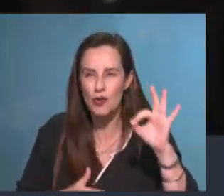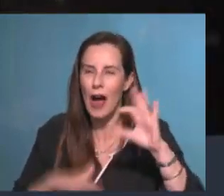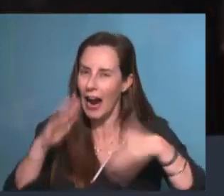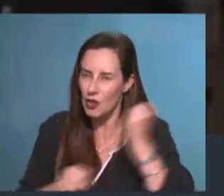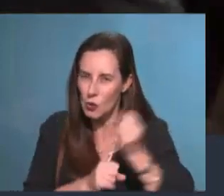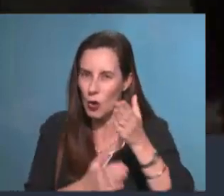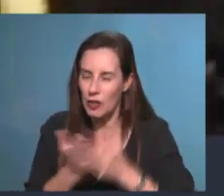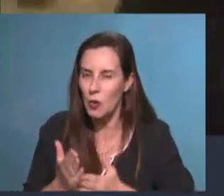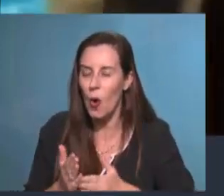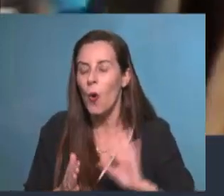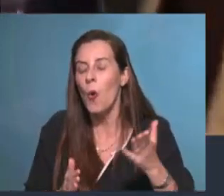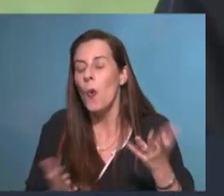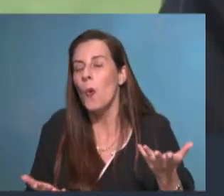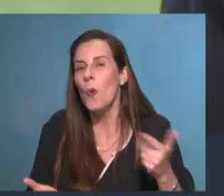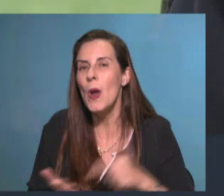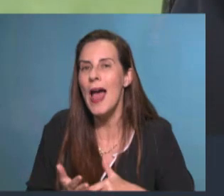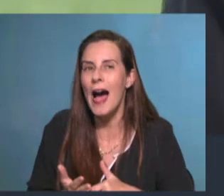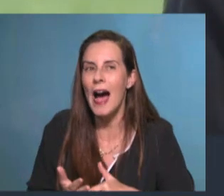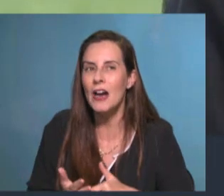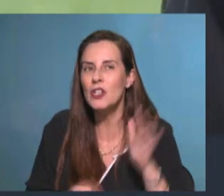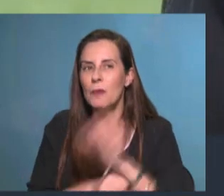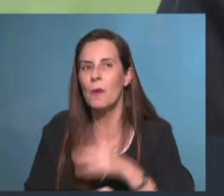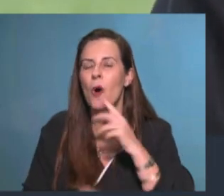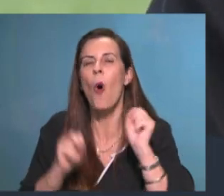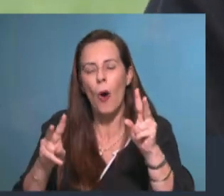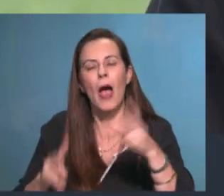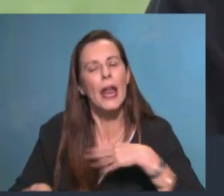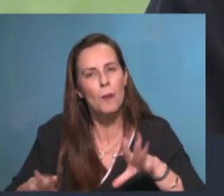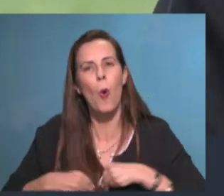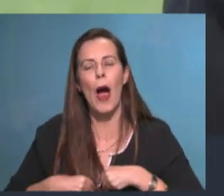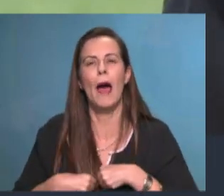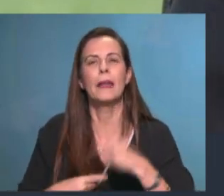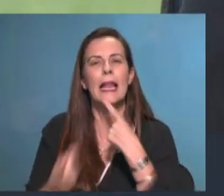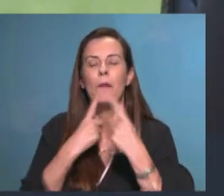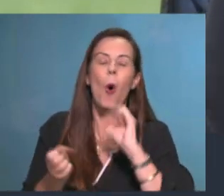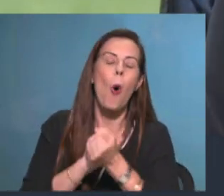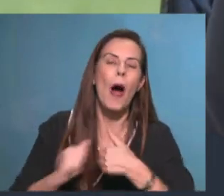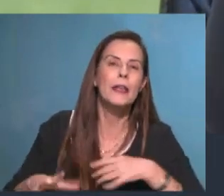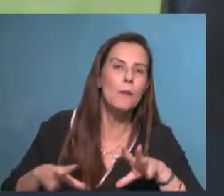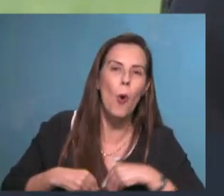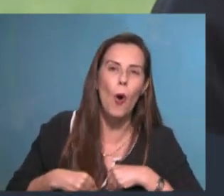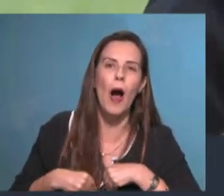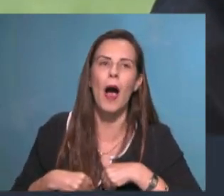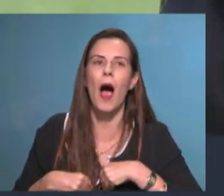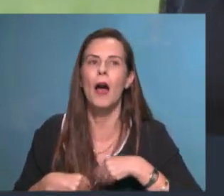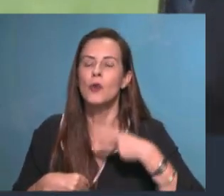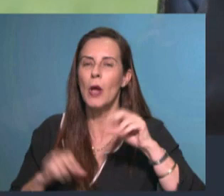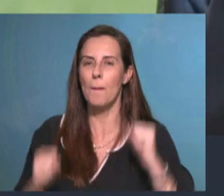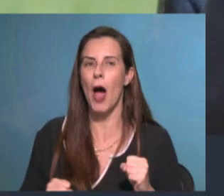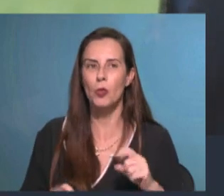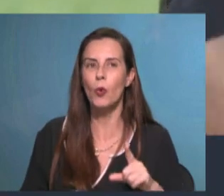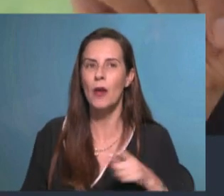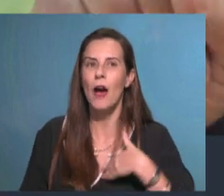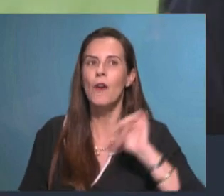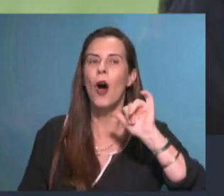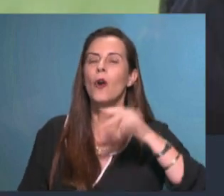הניתוח הייתה שהשפיעה ואמרה, אוקיי, אני מוכן לדבר, או אני מוכן להיות יותר נמבטול, אבל יותר